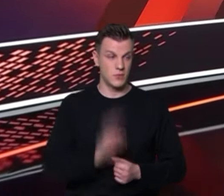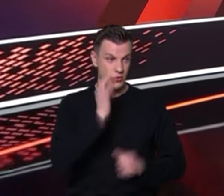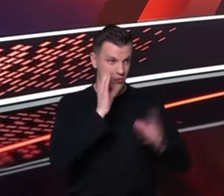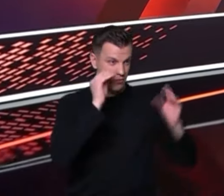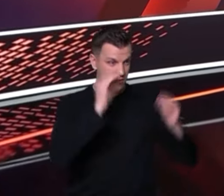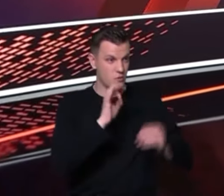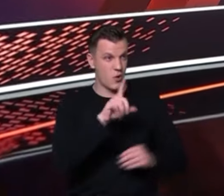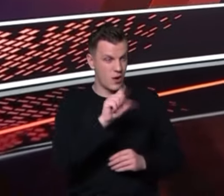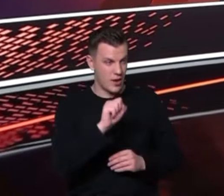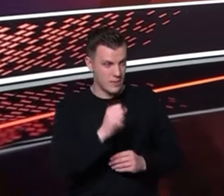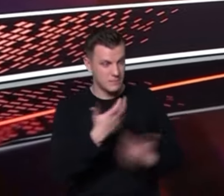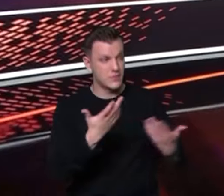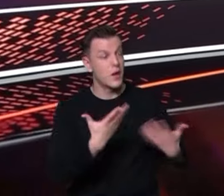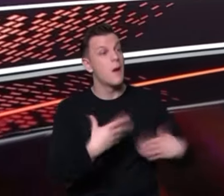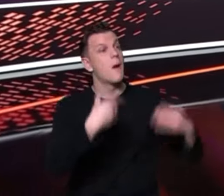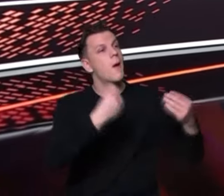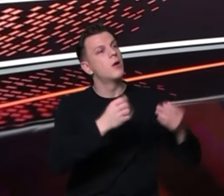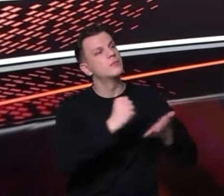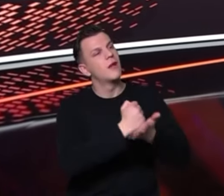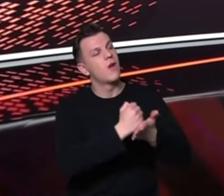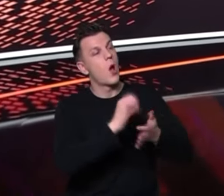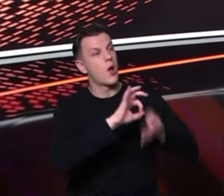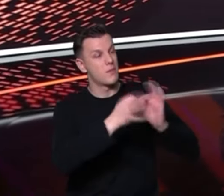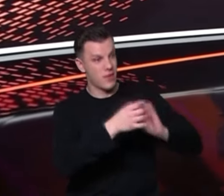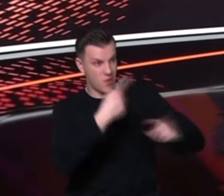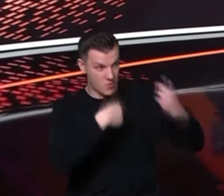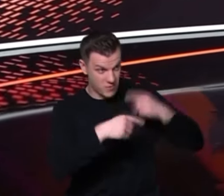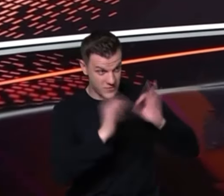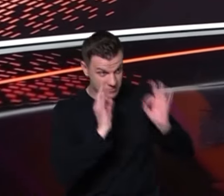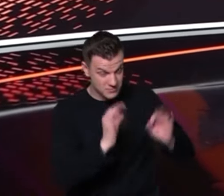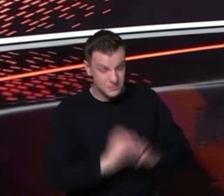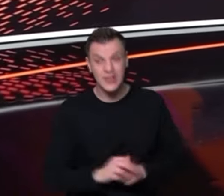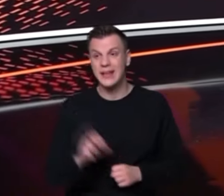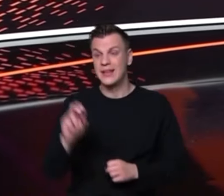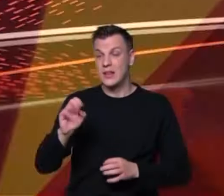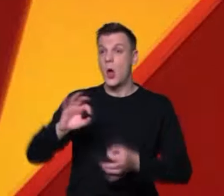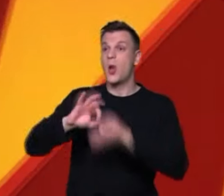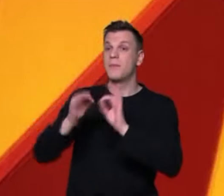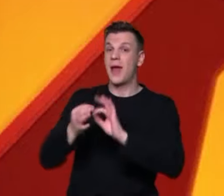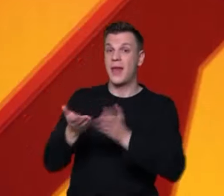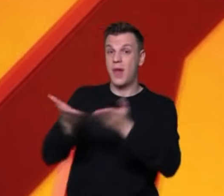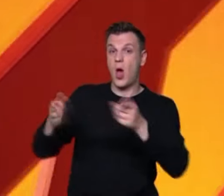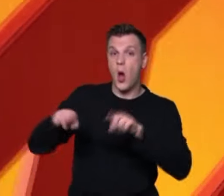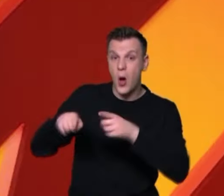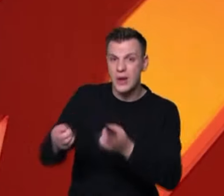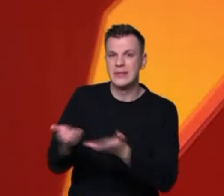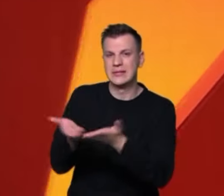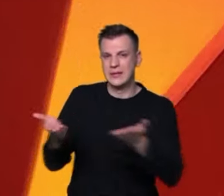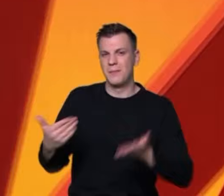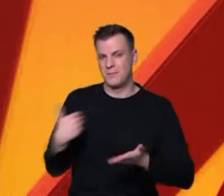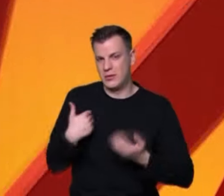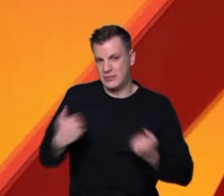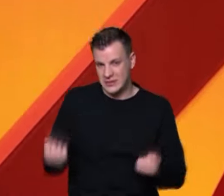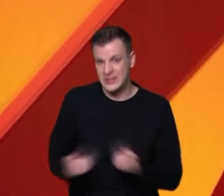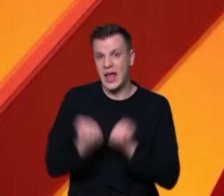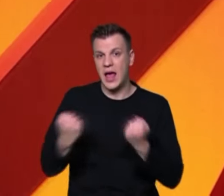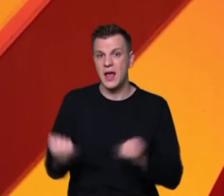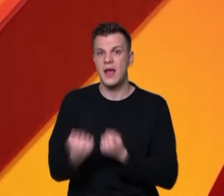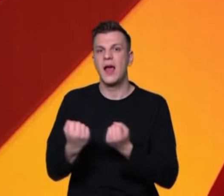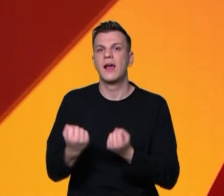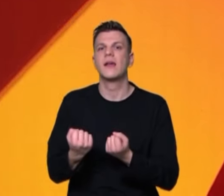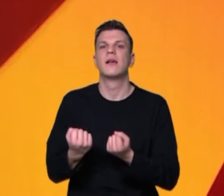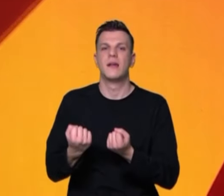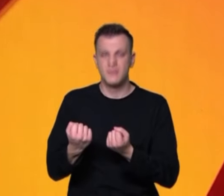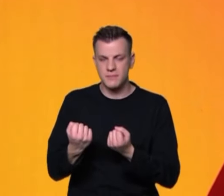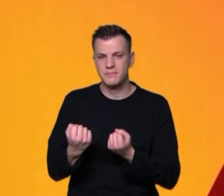Dobry wieczór, Olu. I od tych olimpijskich ciekawostek zaczynamy. Ponieważ organizatorzy igrzysk zadbali o to, by naszej uwadze nie umknęła ta